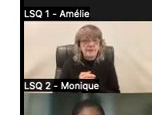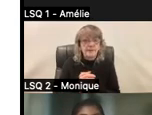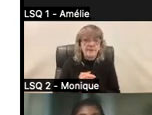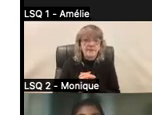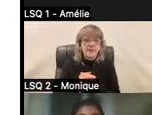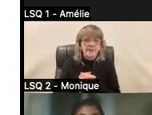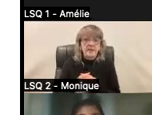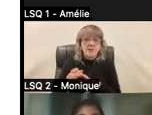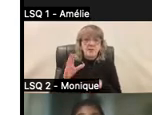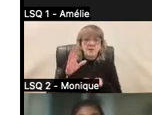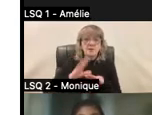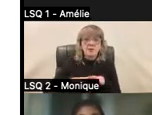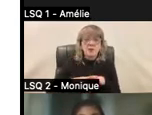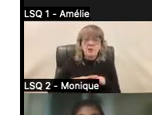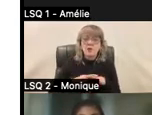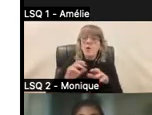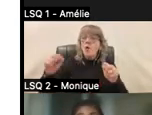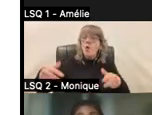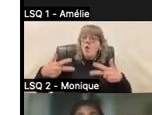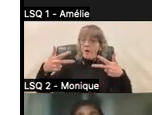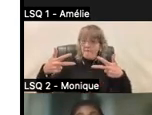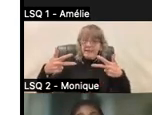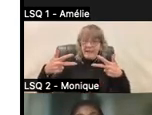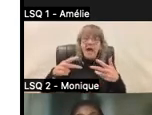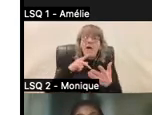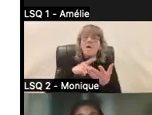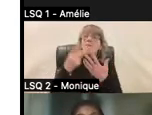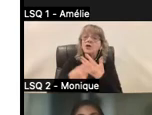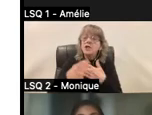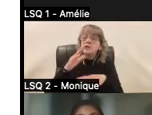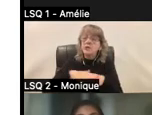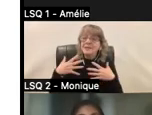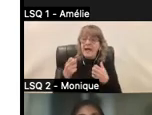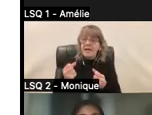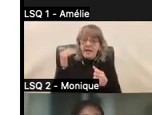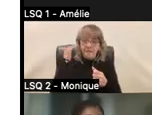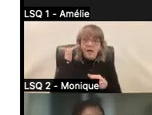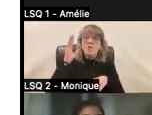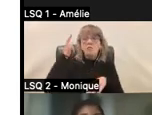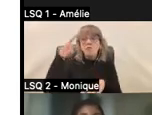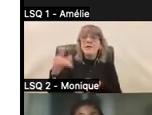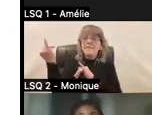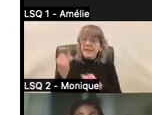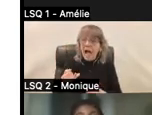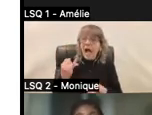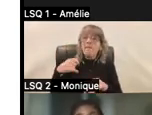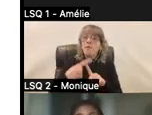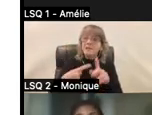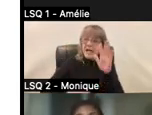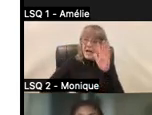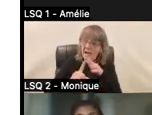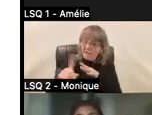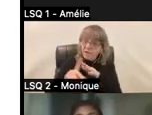Alors en ce qui concerne les webinaires, le projet sur la santé mentale des immigrants et des réfugiés organise des webinaires